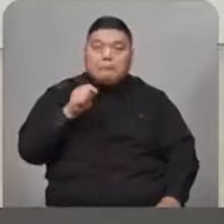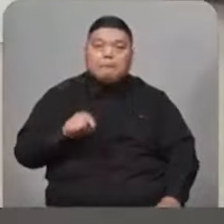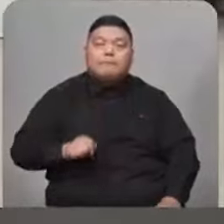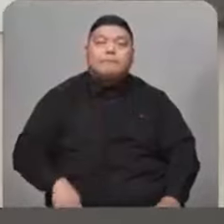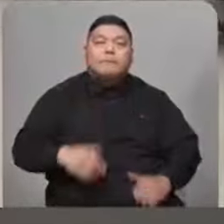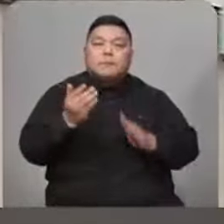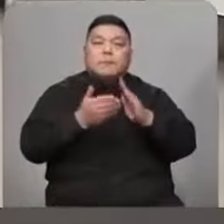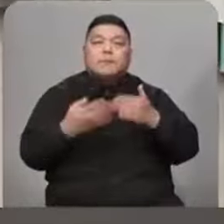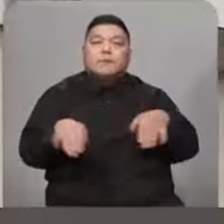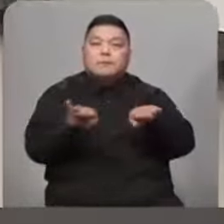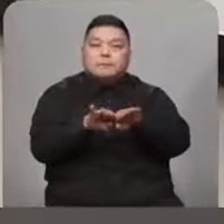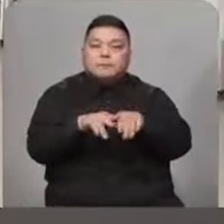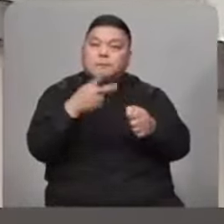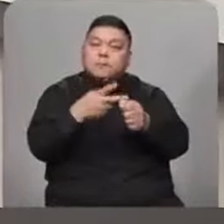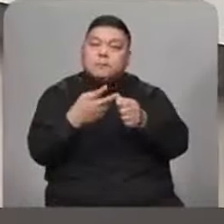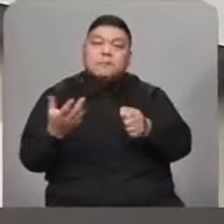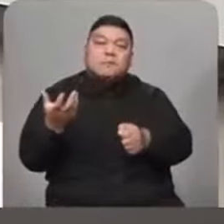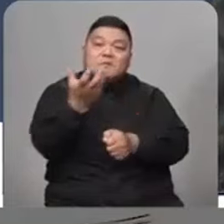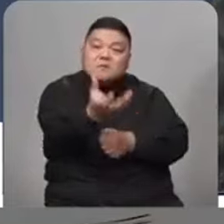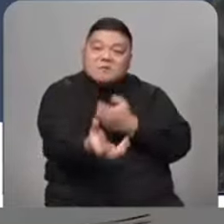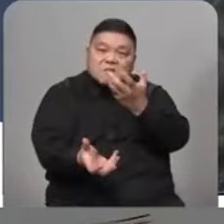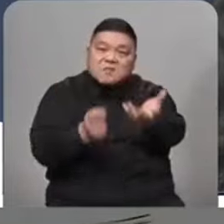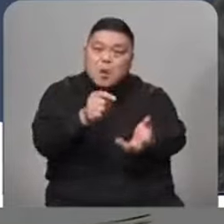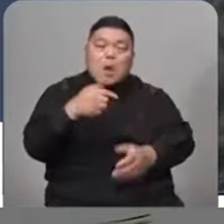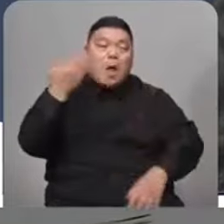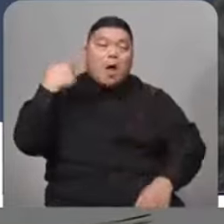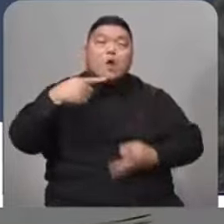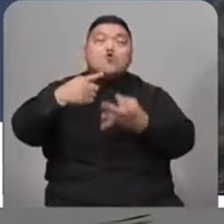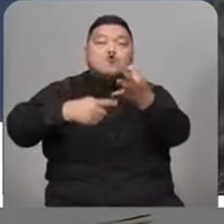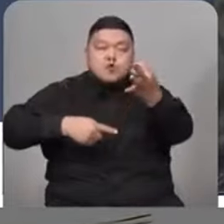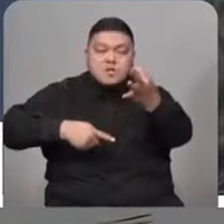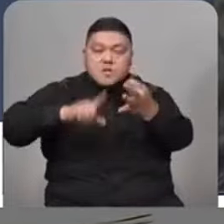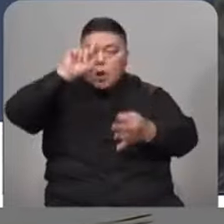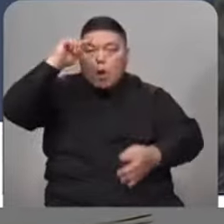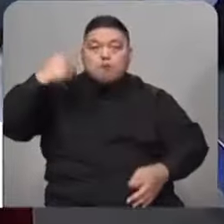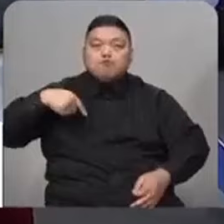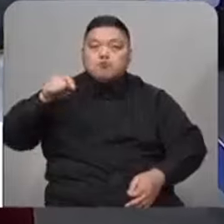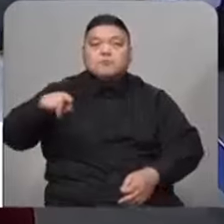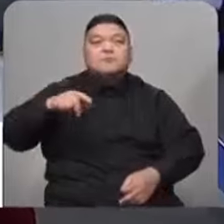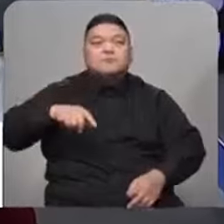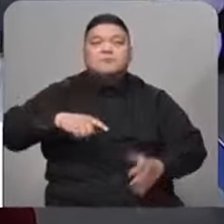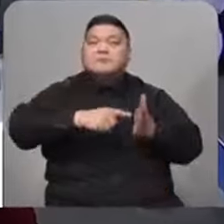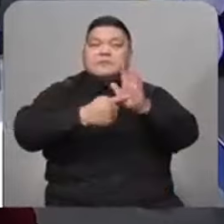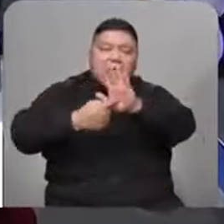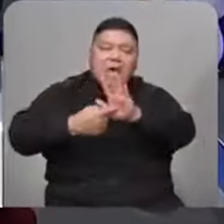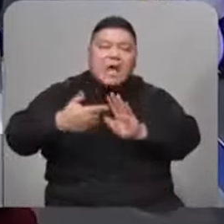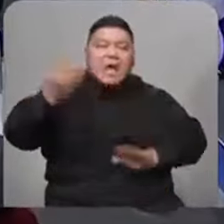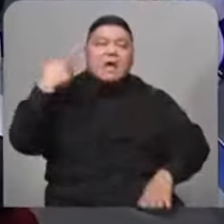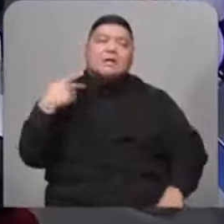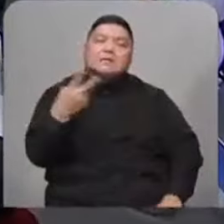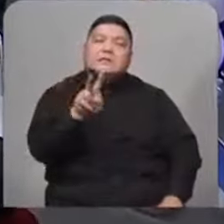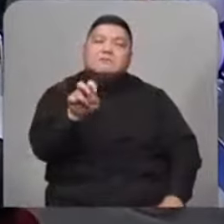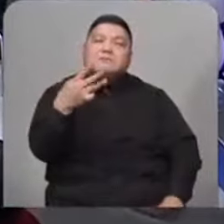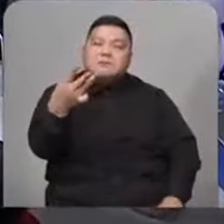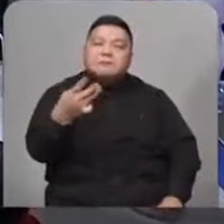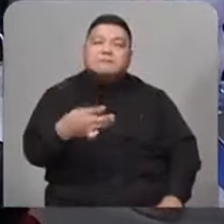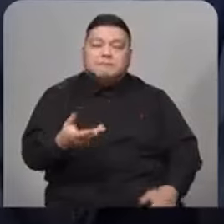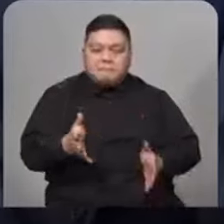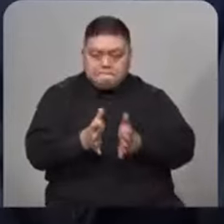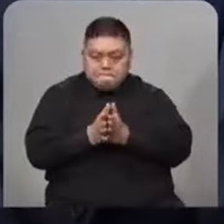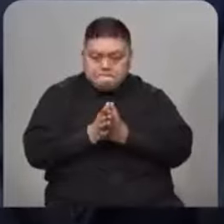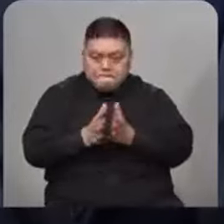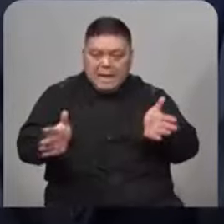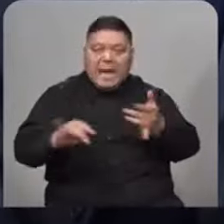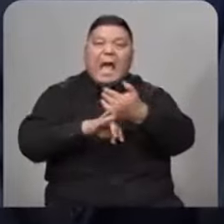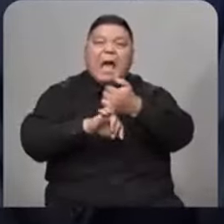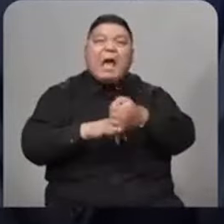공공기관 2차 이전은 윤성열 정부가 내세운 국정과제 가운데 하나입니다 2023년이면 이전이 시작될